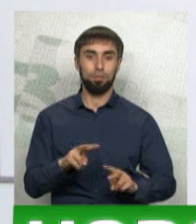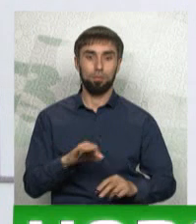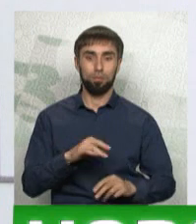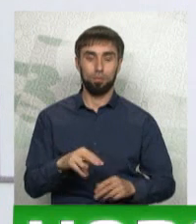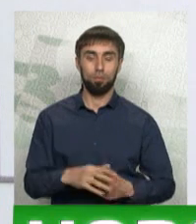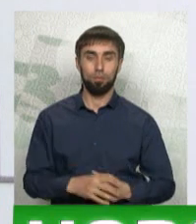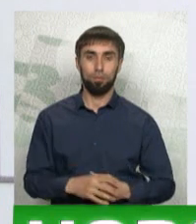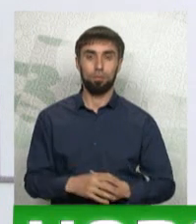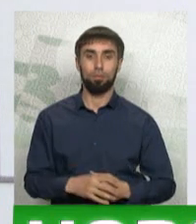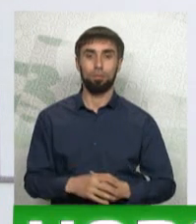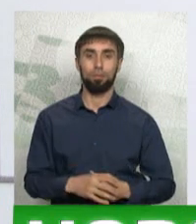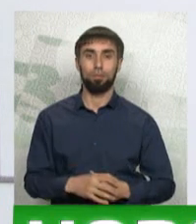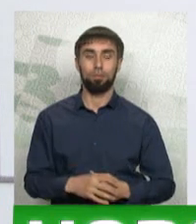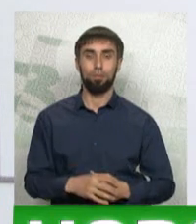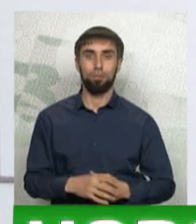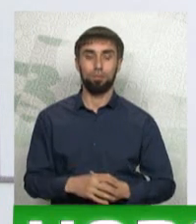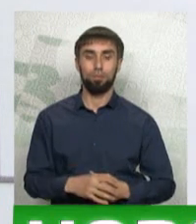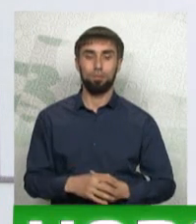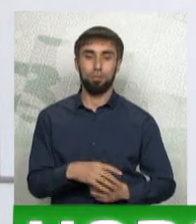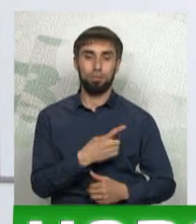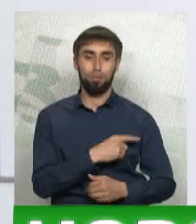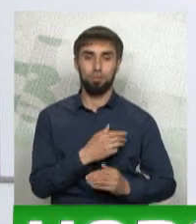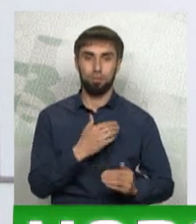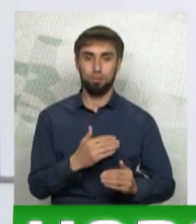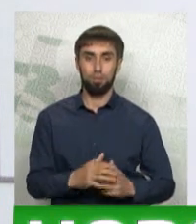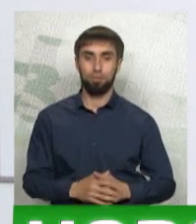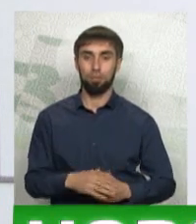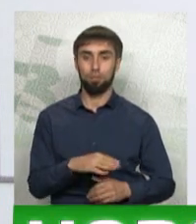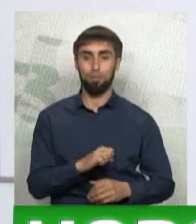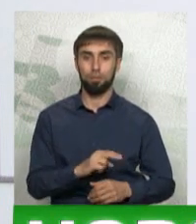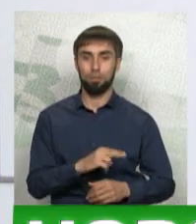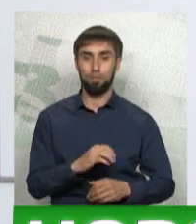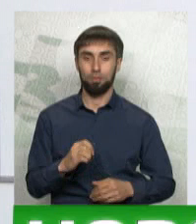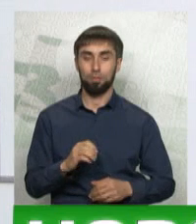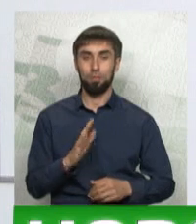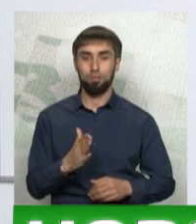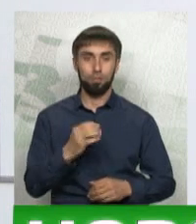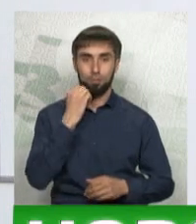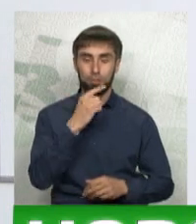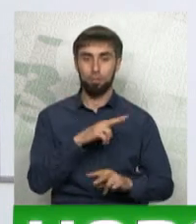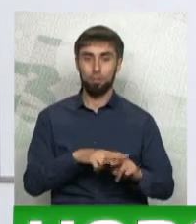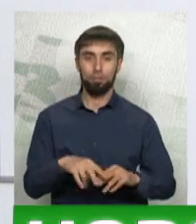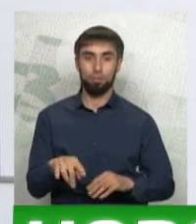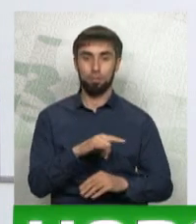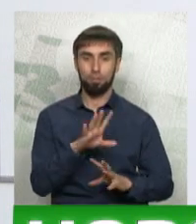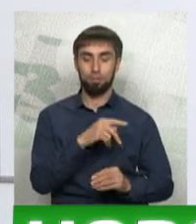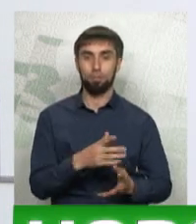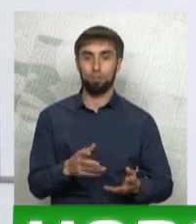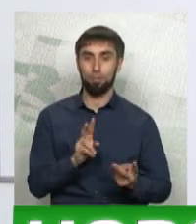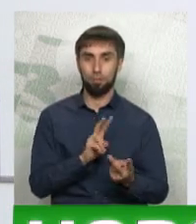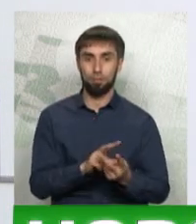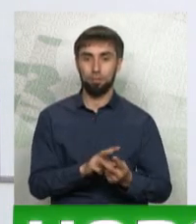отдел для, ну, медицинского предназначения. Также в Москве уже в аэропорту все это